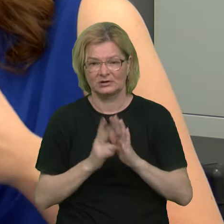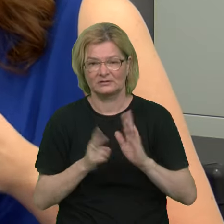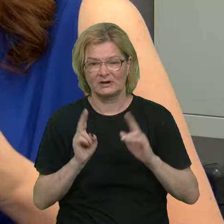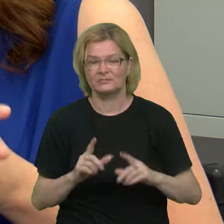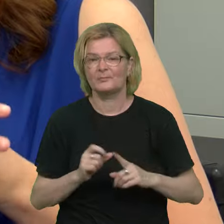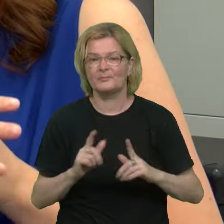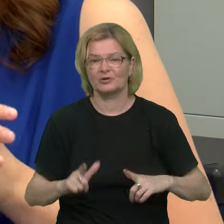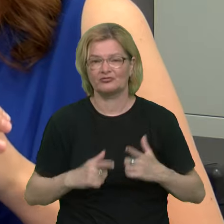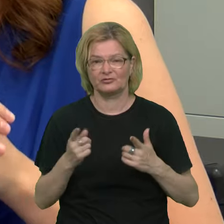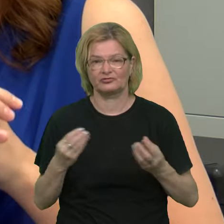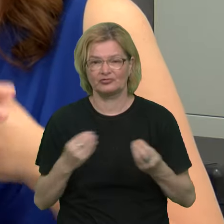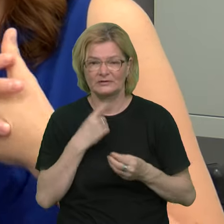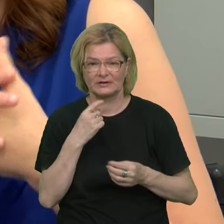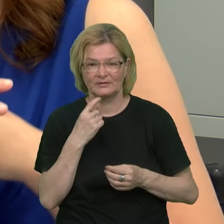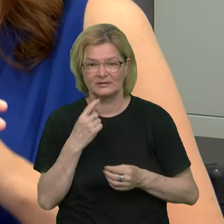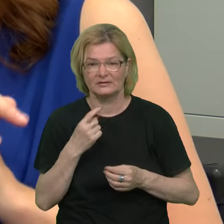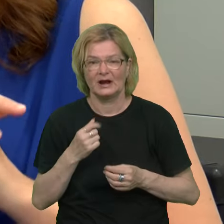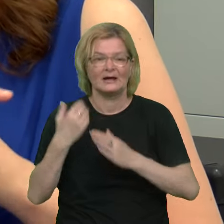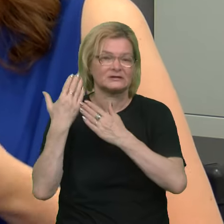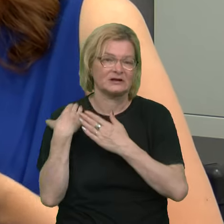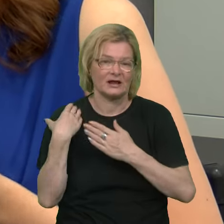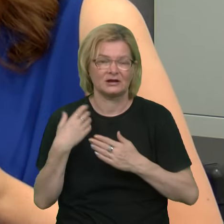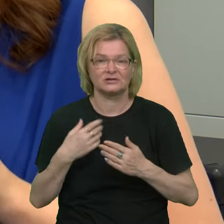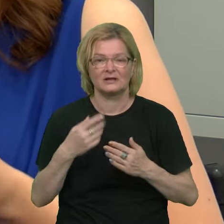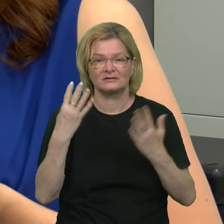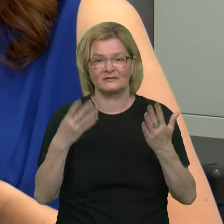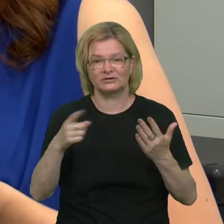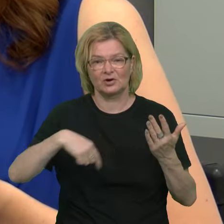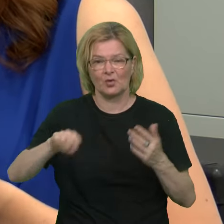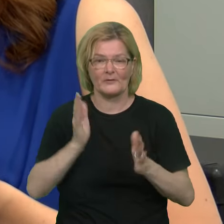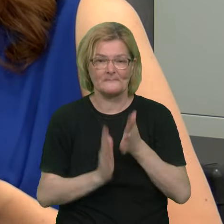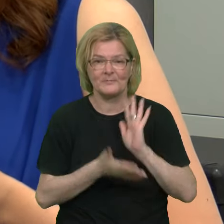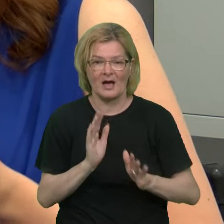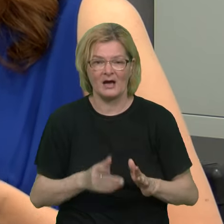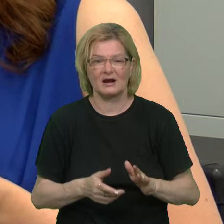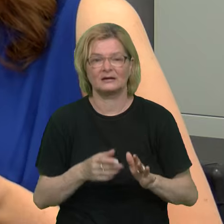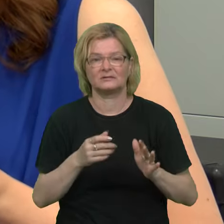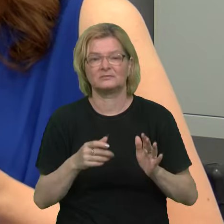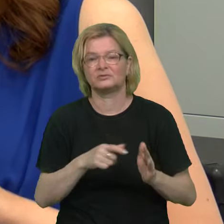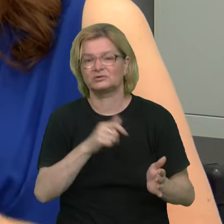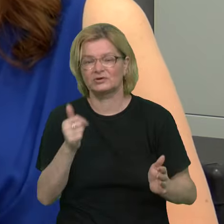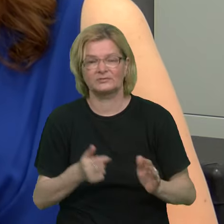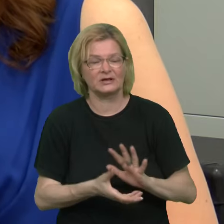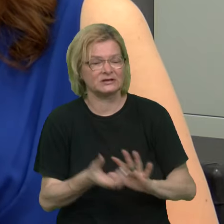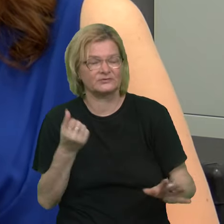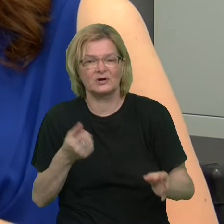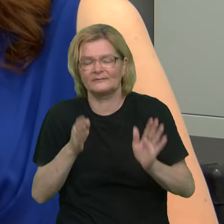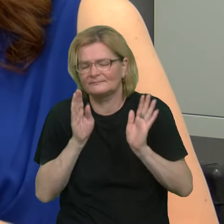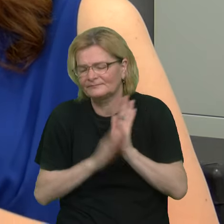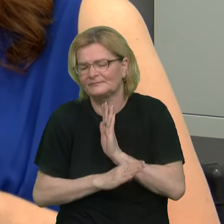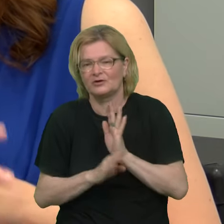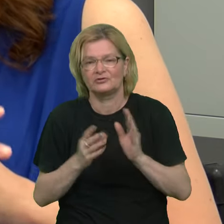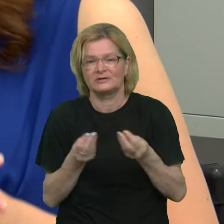nekim najtežim trenucima, stvarno smo proživjeli ono što se kaže 9 krugova pakla u godinu dana, ali izvukli smo